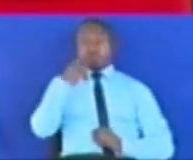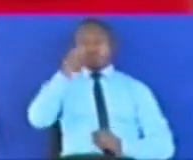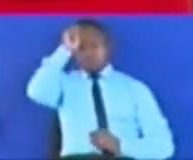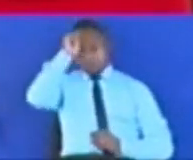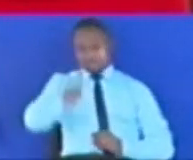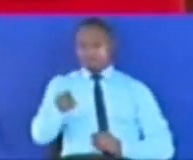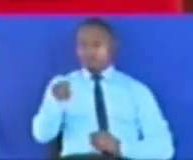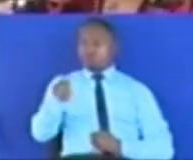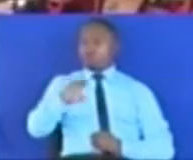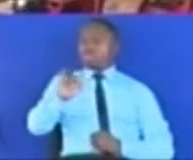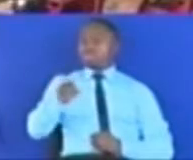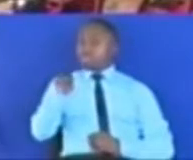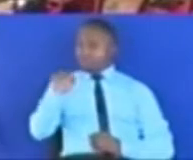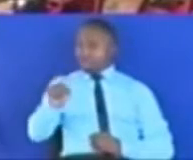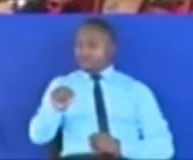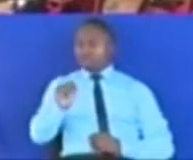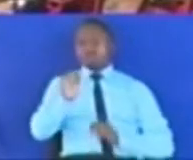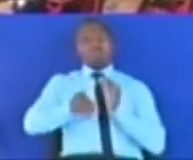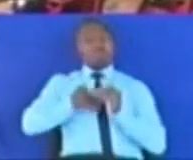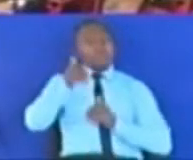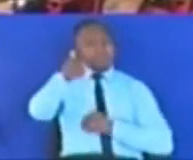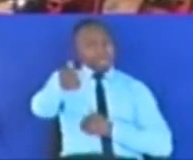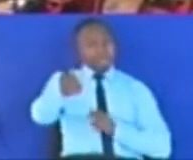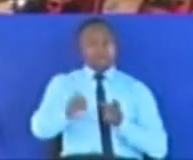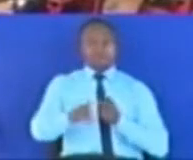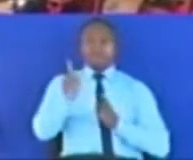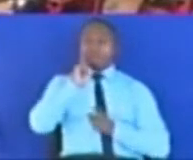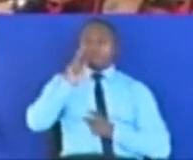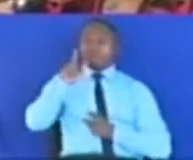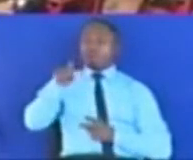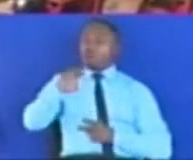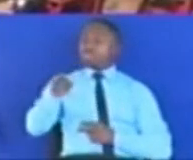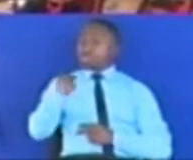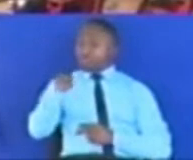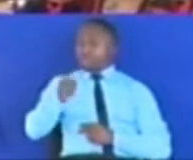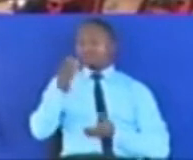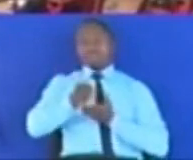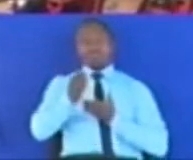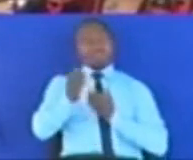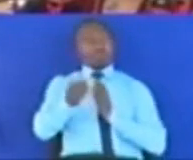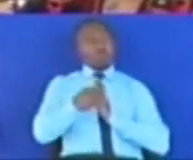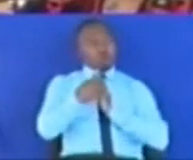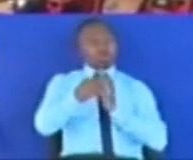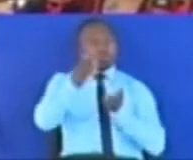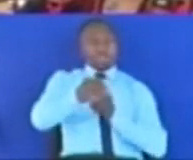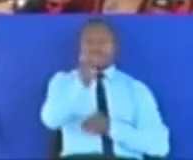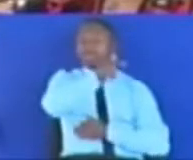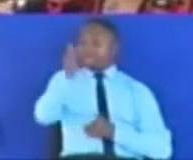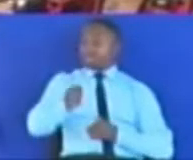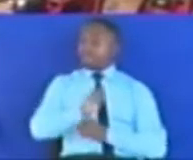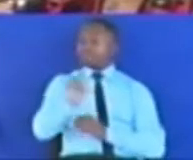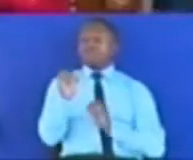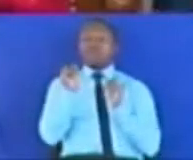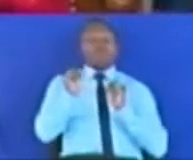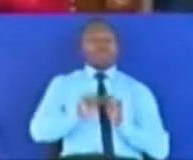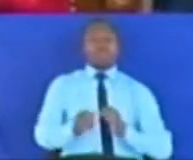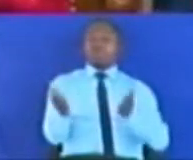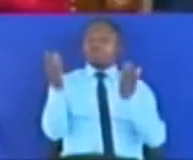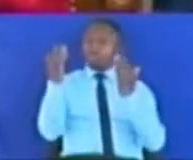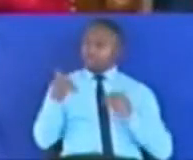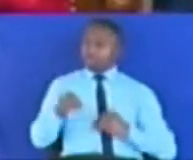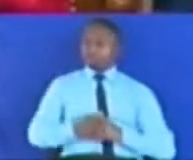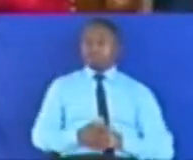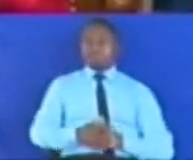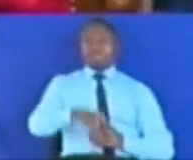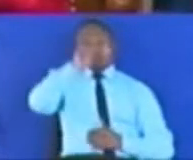Mheshimiwa Gwajima ni champion na Mama Gwajima naye vile vile ni champion kuhakikisha kwa Tanzania bila malaria inawezekana.